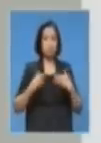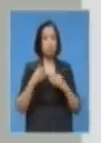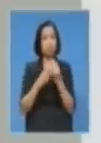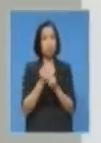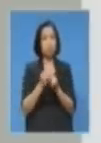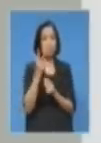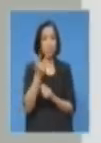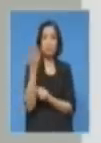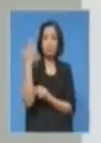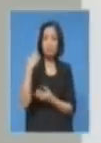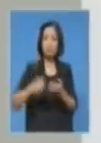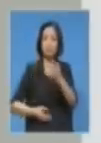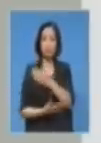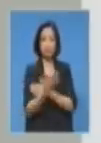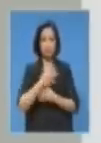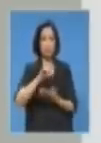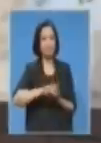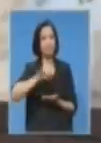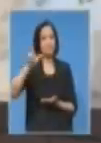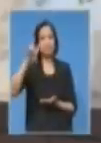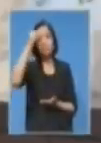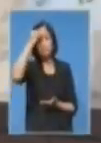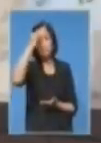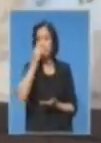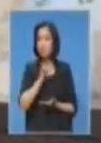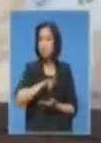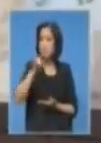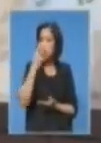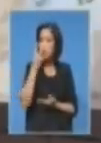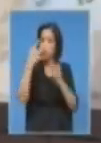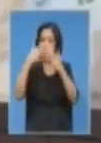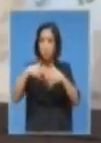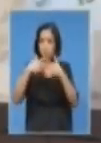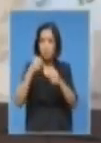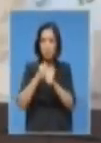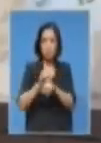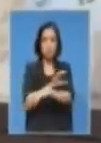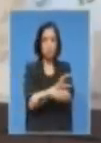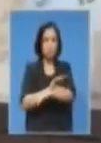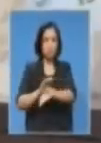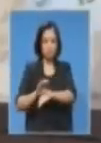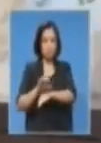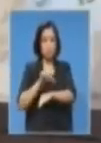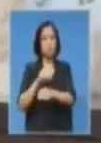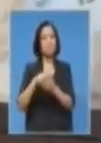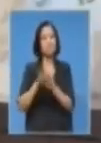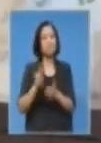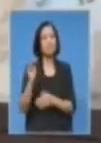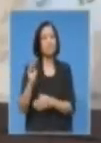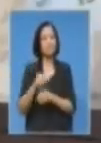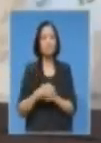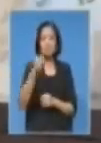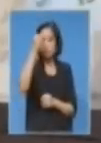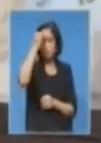ที่ผมก็มีโอกาสไปที่ญี่ปุ่นนะครับก็ได้ไปดูโรงงานประกอบรถไฟฟ้าสายสีม่วงนะครับทาง